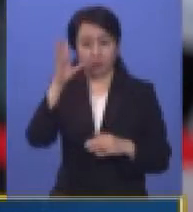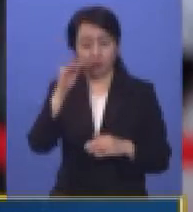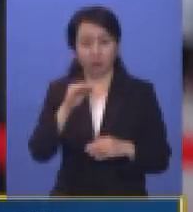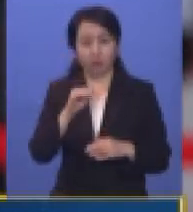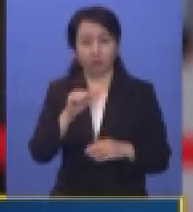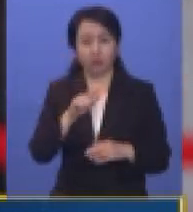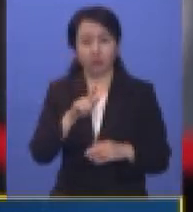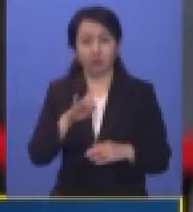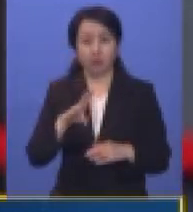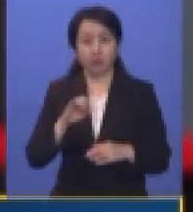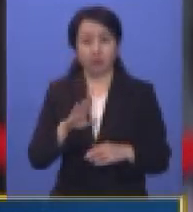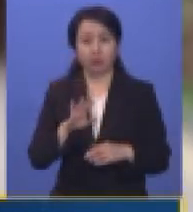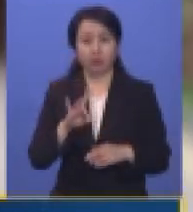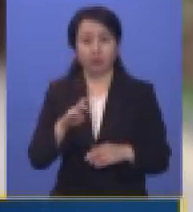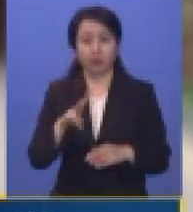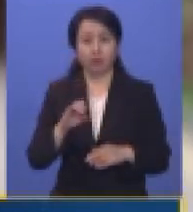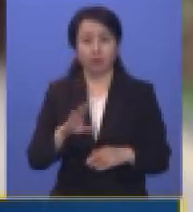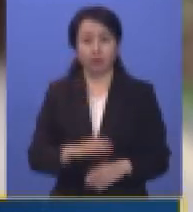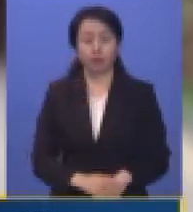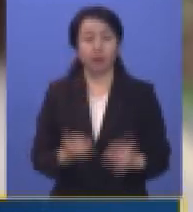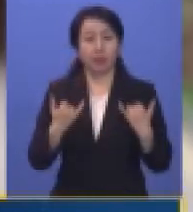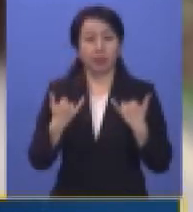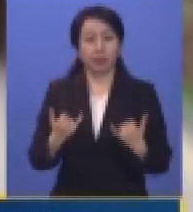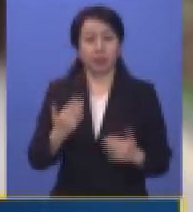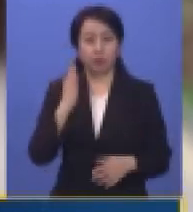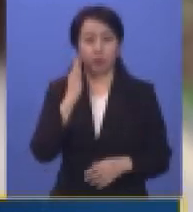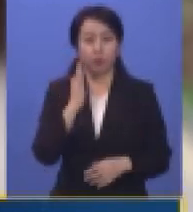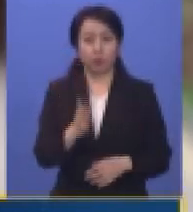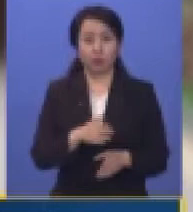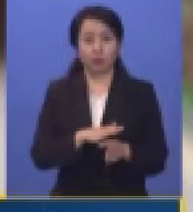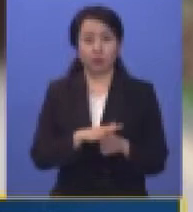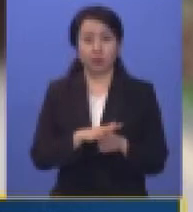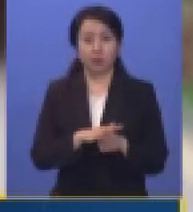Нурбулат Арзамасов и Ирлан Рыскали. Сегодня будет исполняться